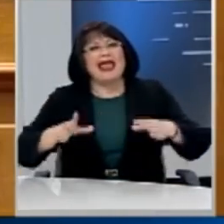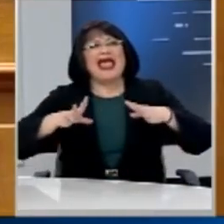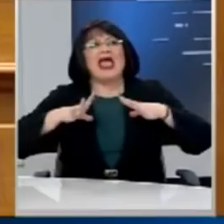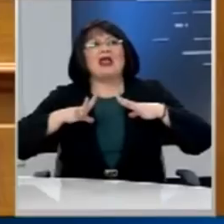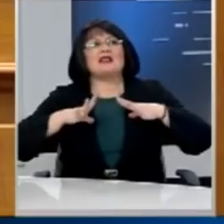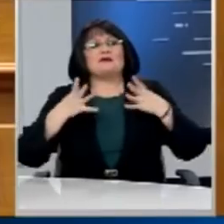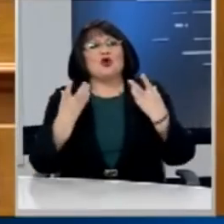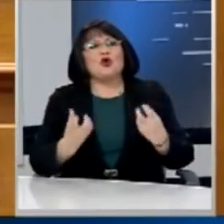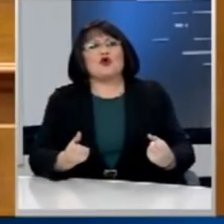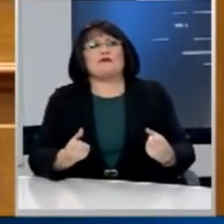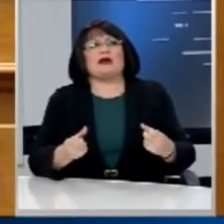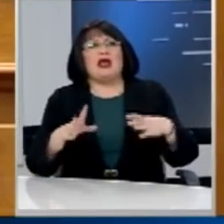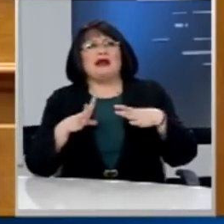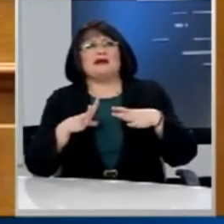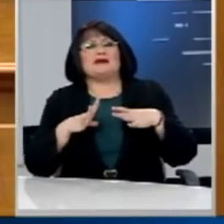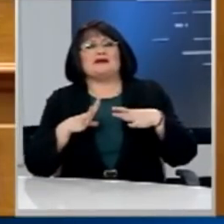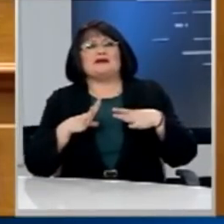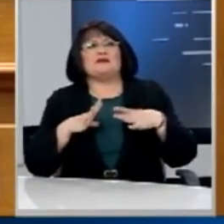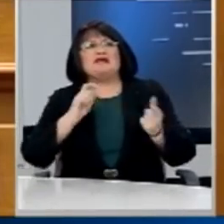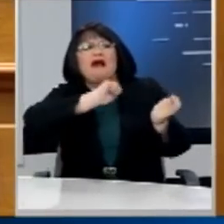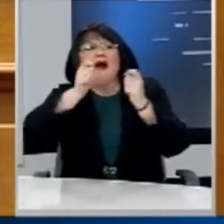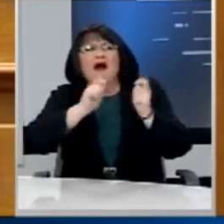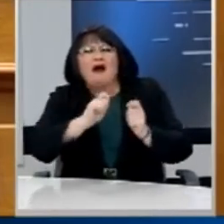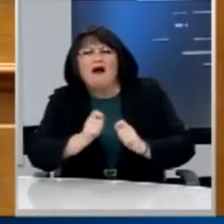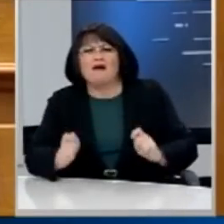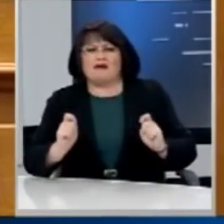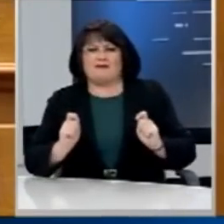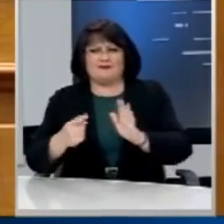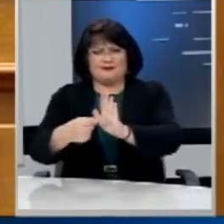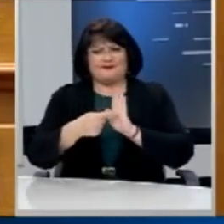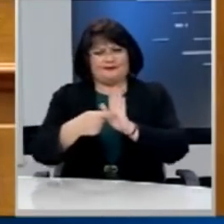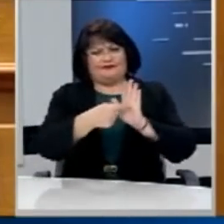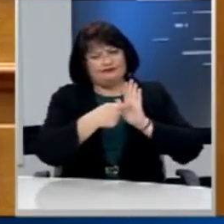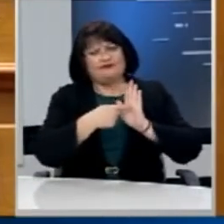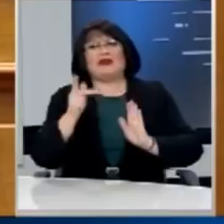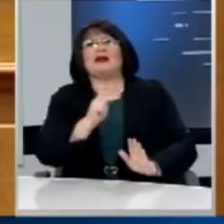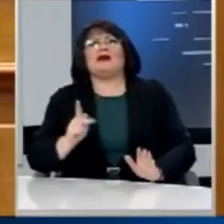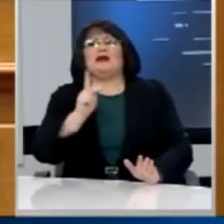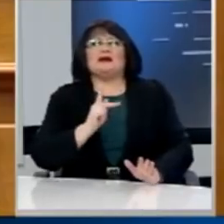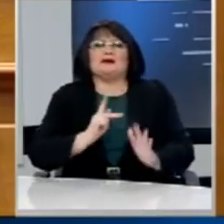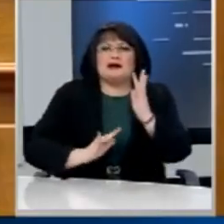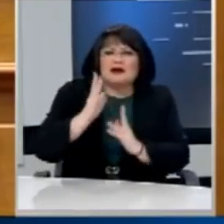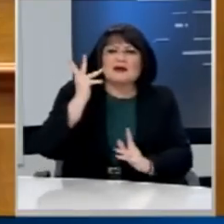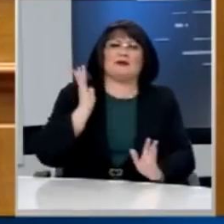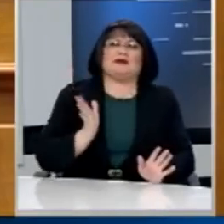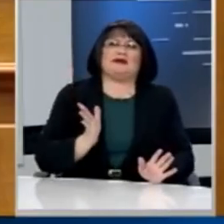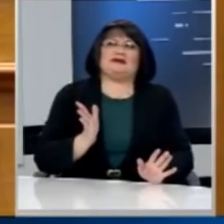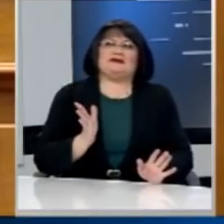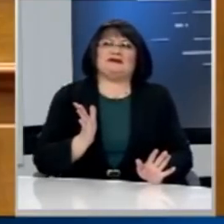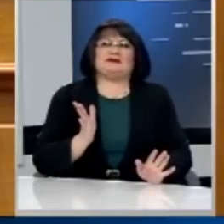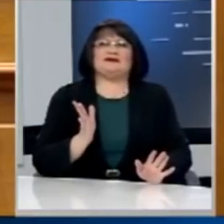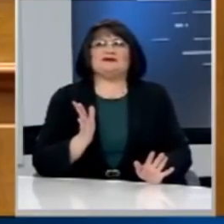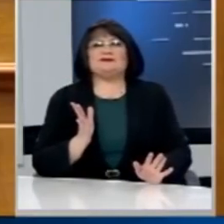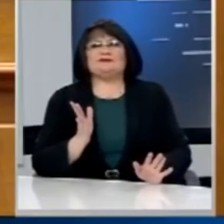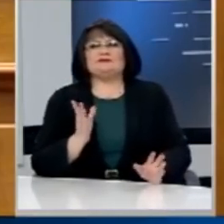από ό,τι πιστεύουν πολλοί για μεγάλες αλλαγές. Το έδειξε αυτό και η ανάπτυξη των